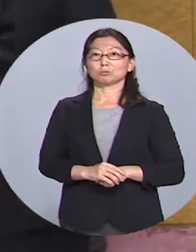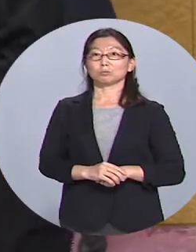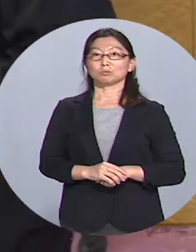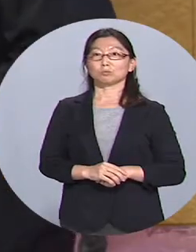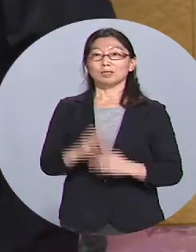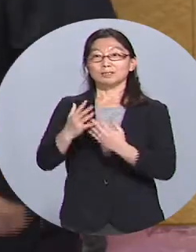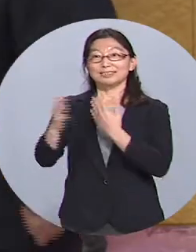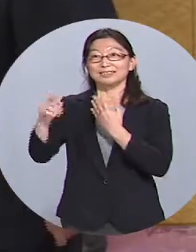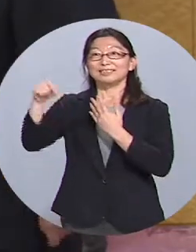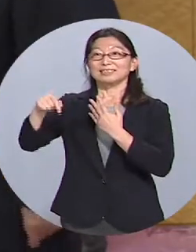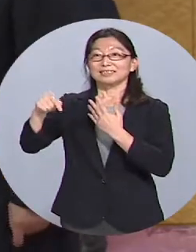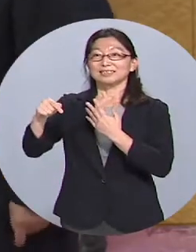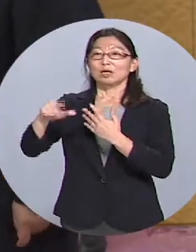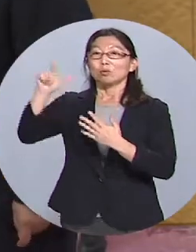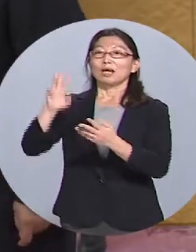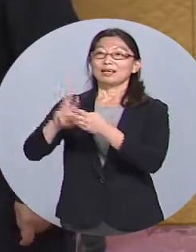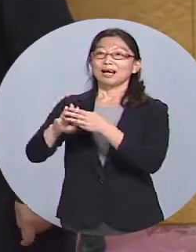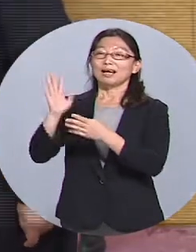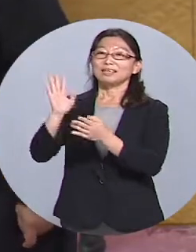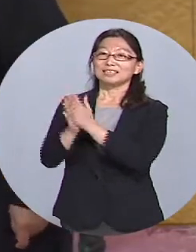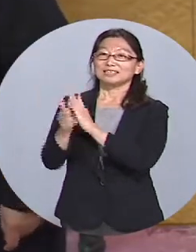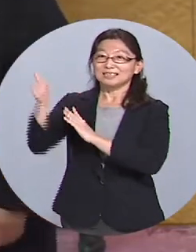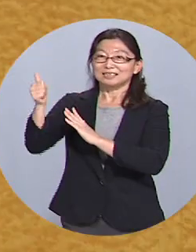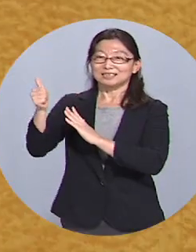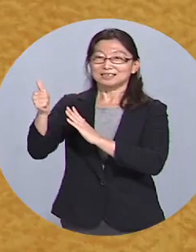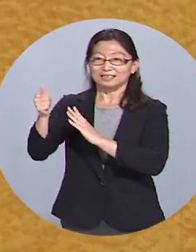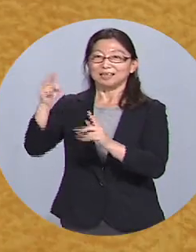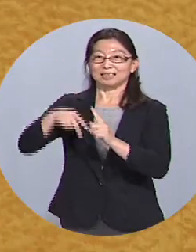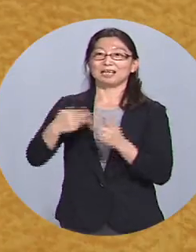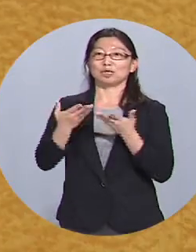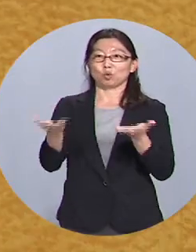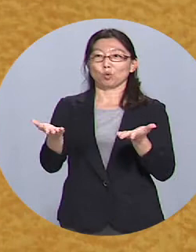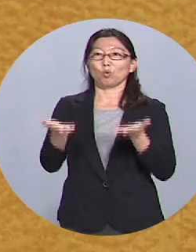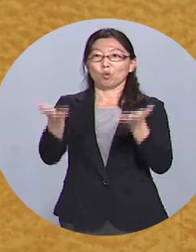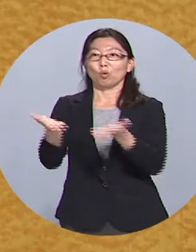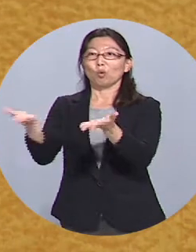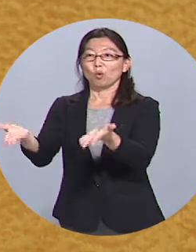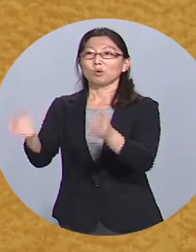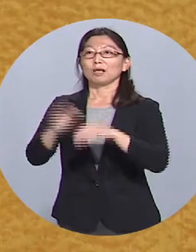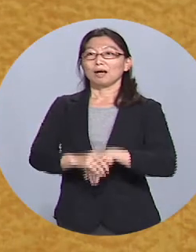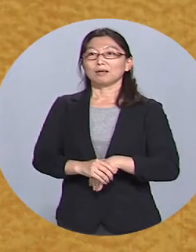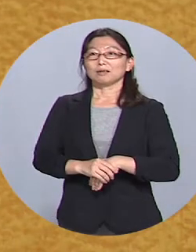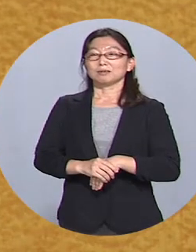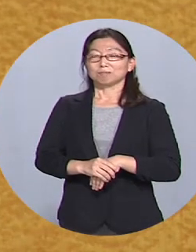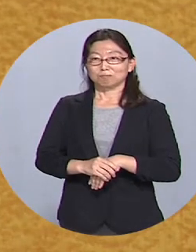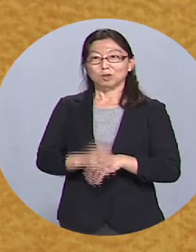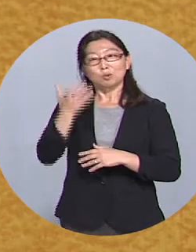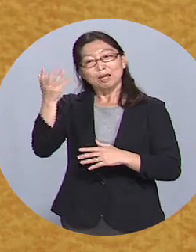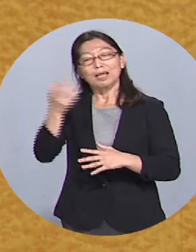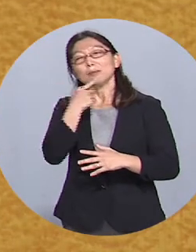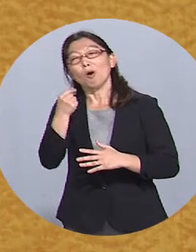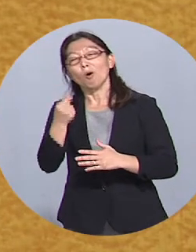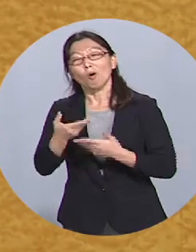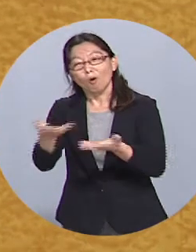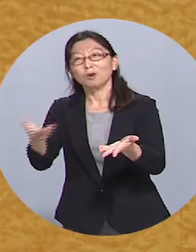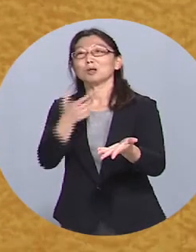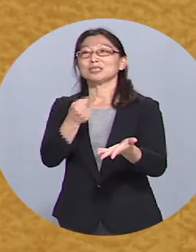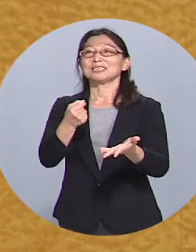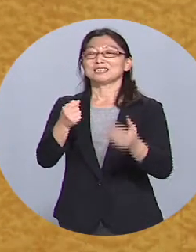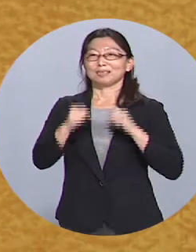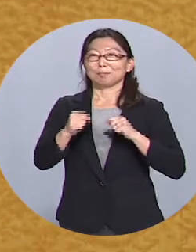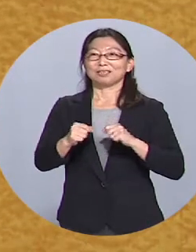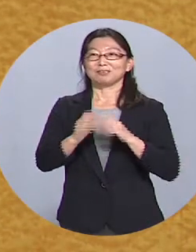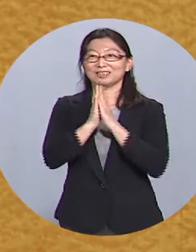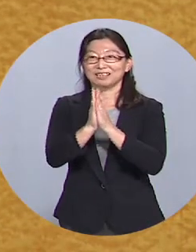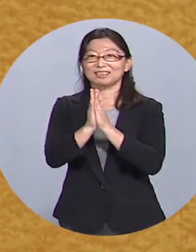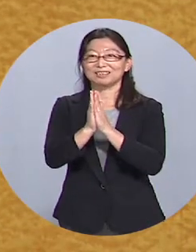式で上田知事は選手たちに認定証を手渡し、多くの人に夢や希望を与えられるよう頑張ってもらいたいと激励